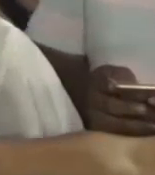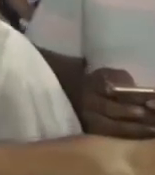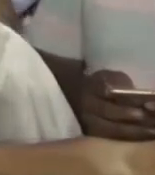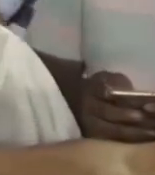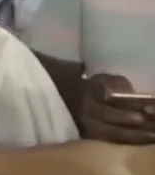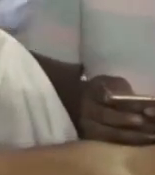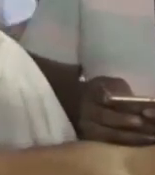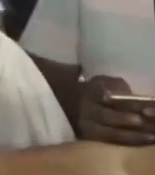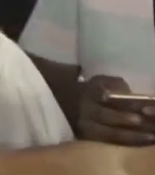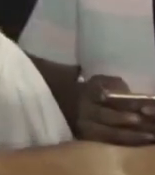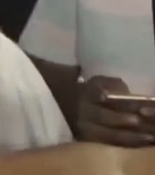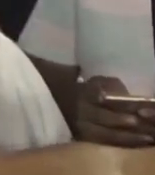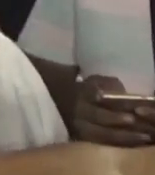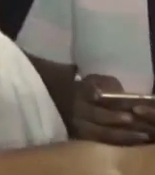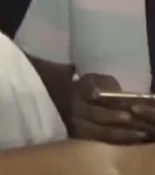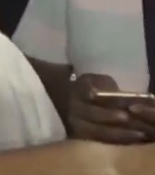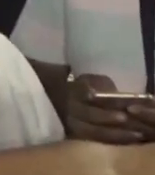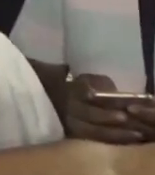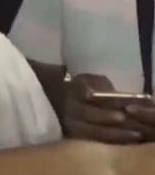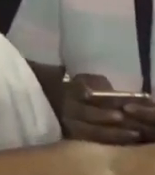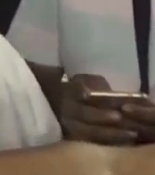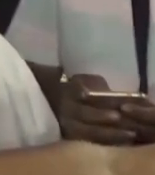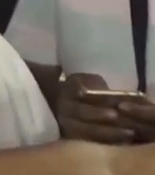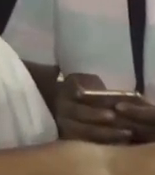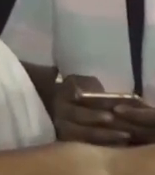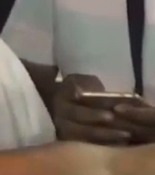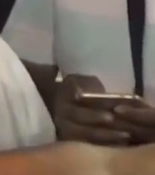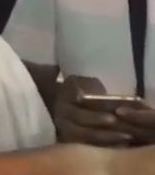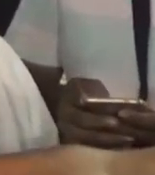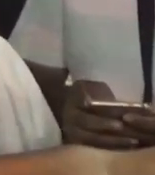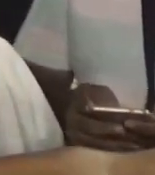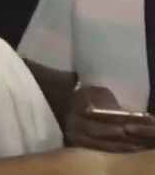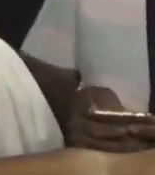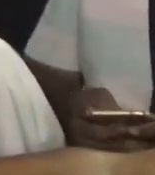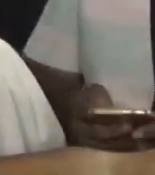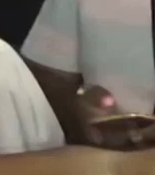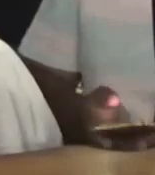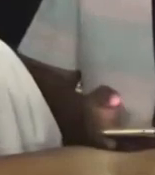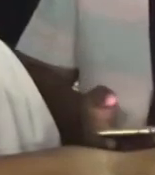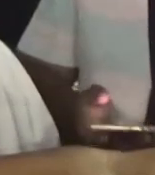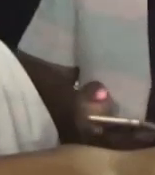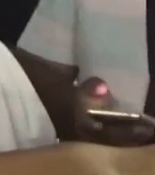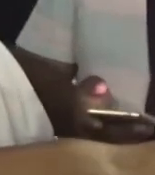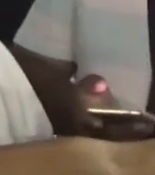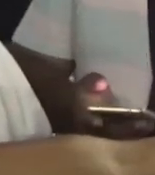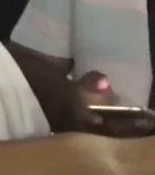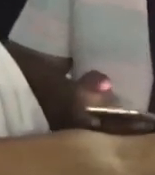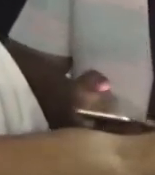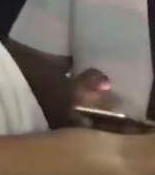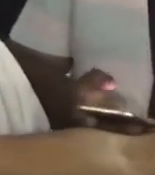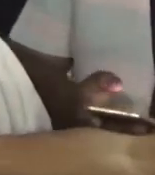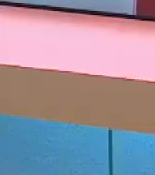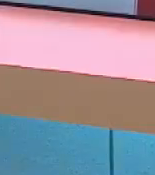si Mayor Sara. Kumudagan si Mayor Sara, full support din ko kay Mayor Sara.